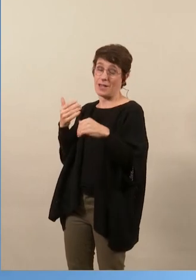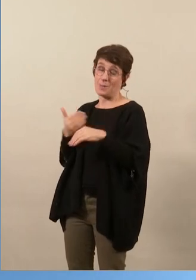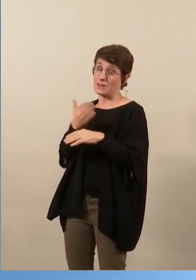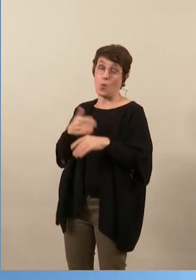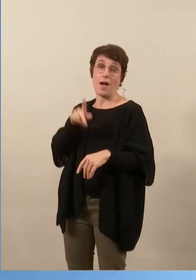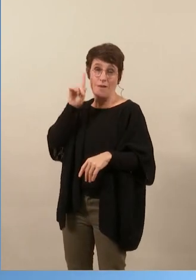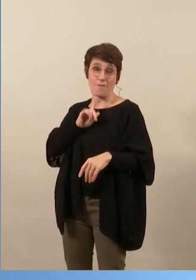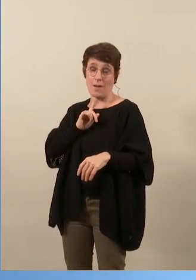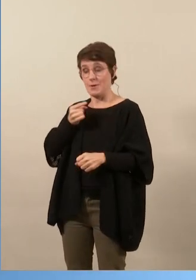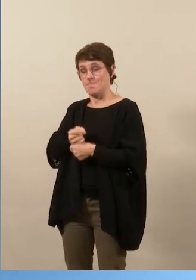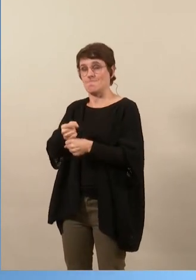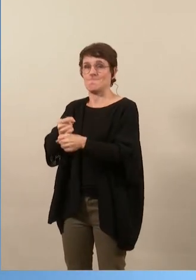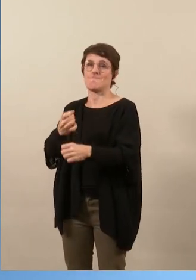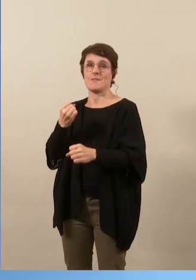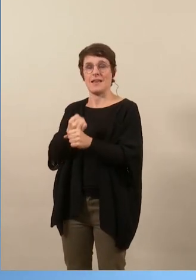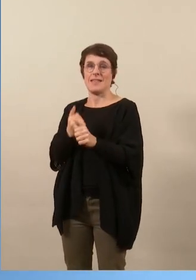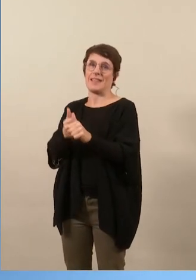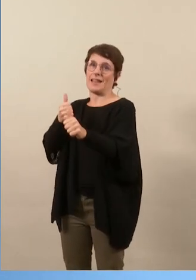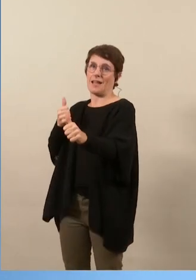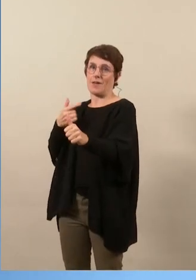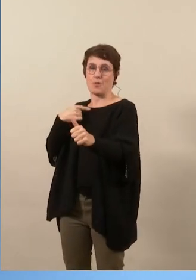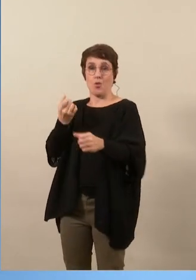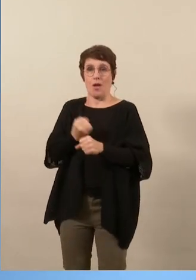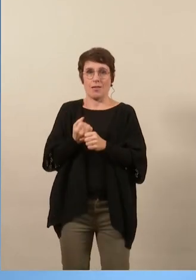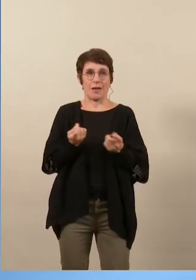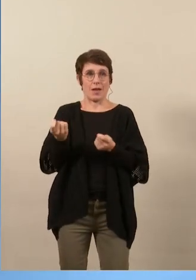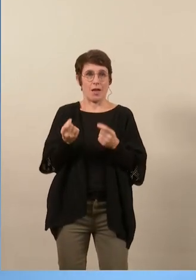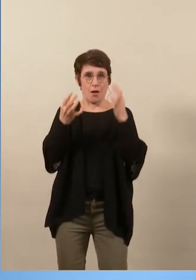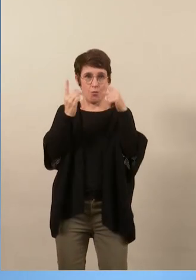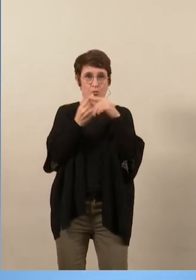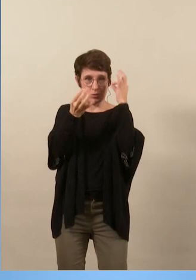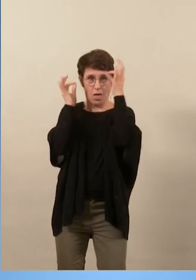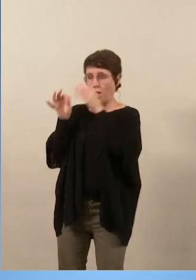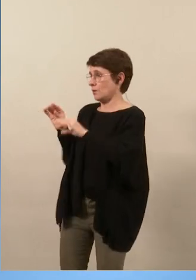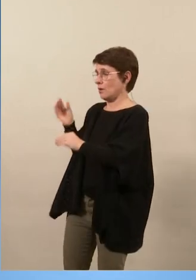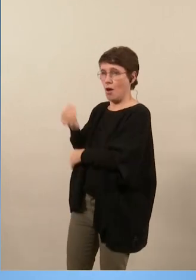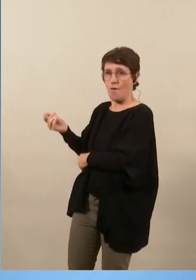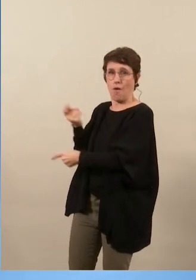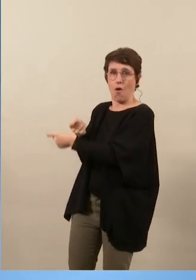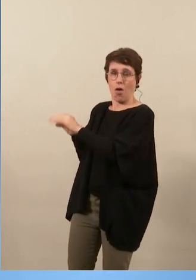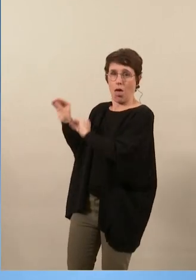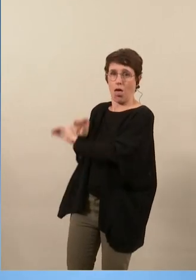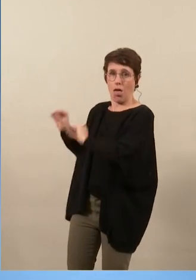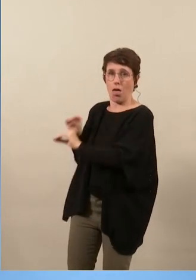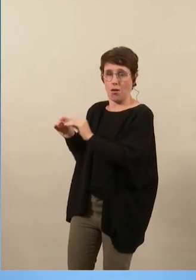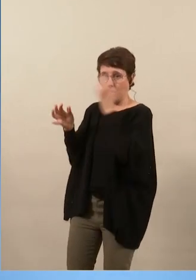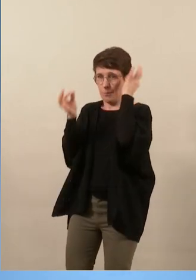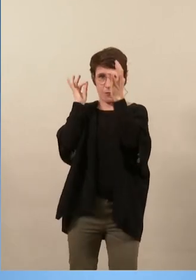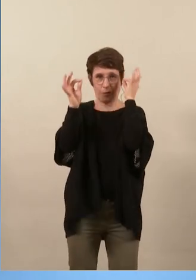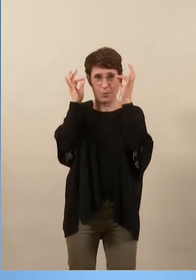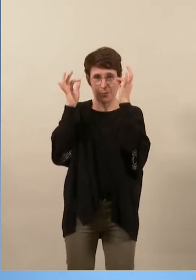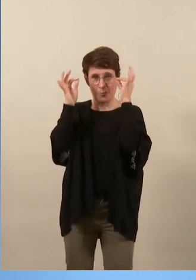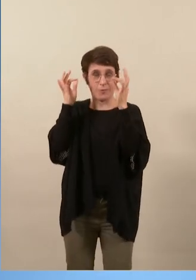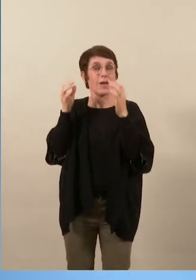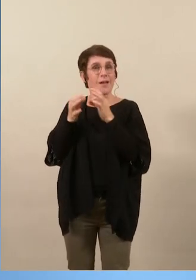télétravailler afin de pouvoir garder les enfants et s'occuper de leur foyer ce qui peut engendrer une dégradation ou un